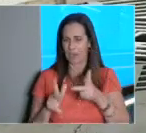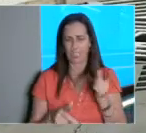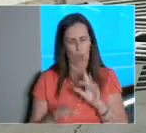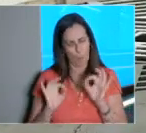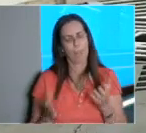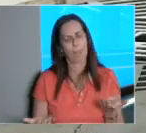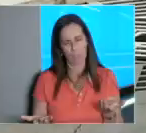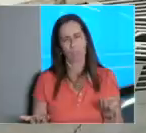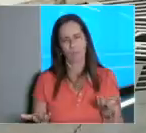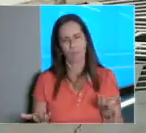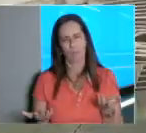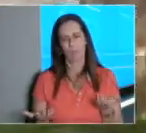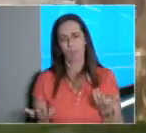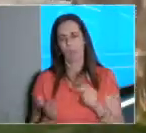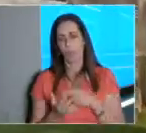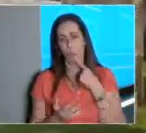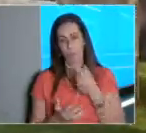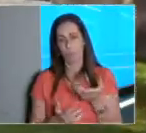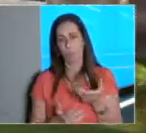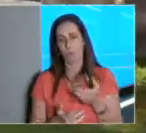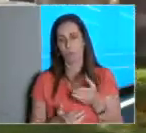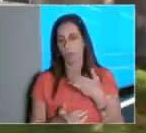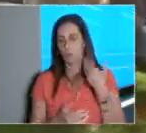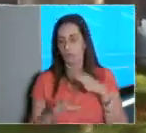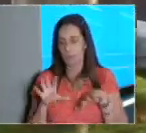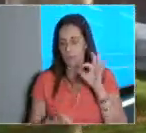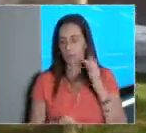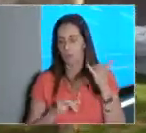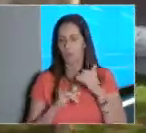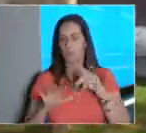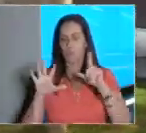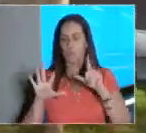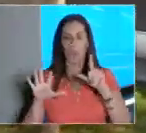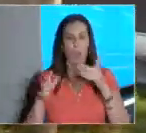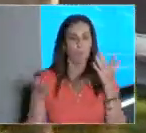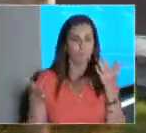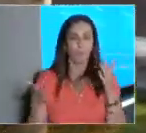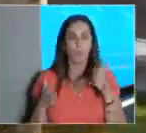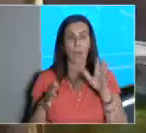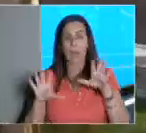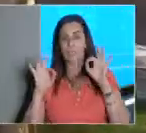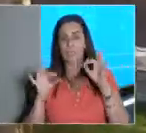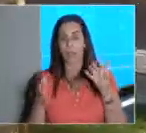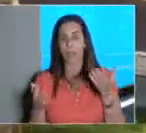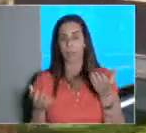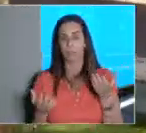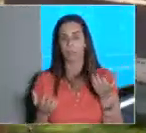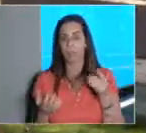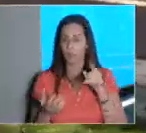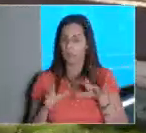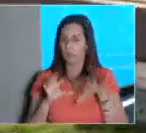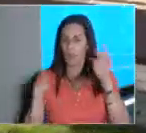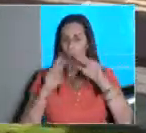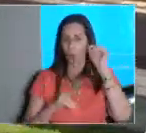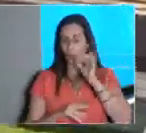לא... נכון. אז לכן הוא אומר לך ידידי פוד, לך תתן הצבעה אסטרטגית, תביא את השבעה לכל הפחות, אולי אפילו 10 ביום טוב. לך אתה